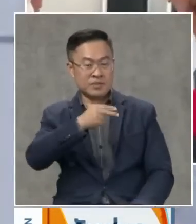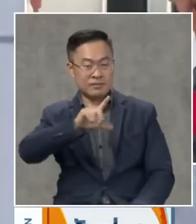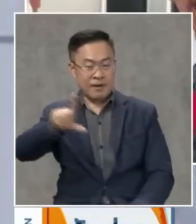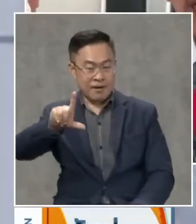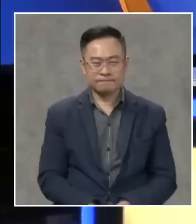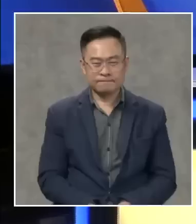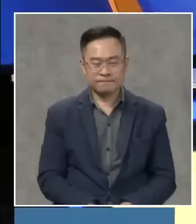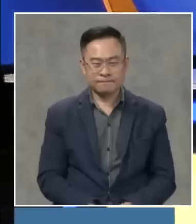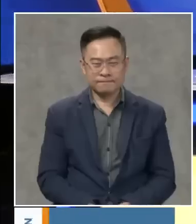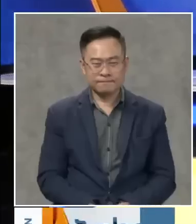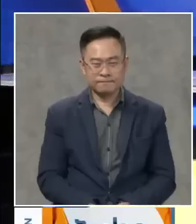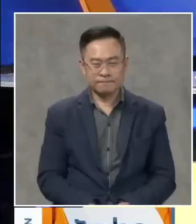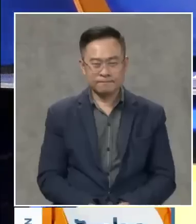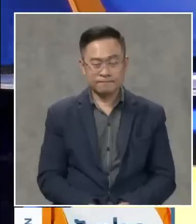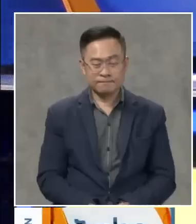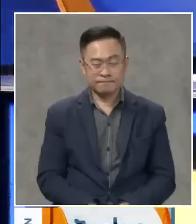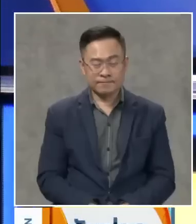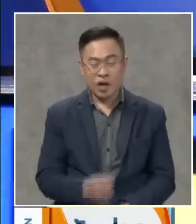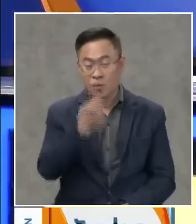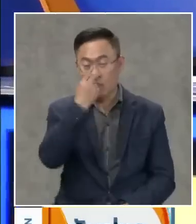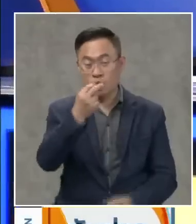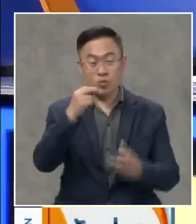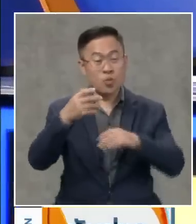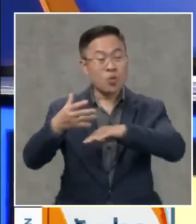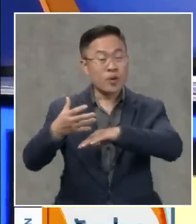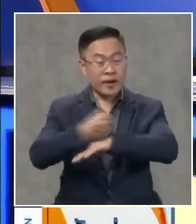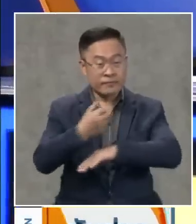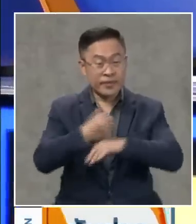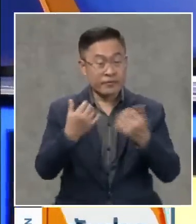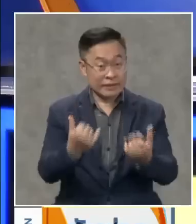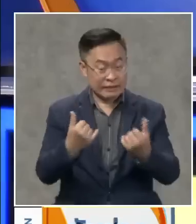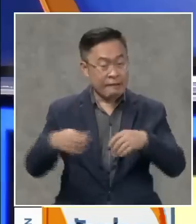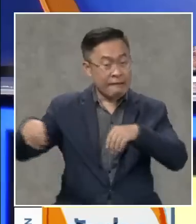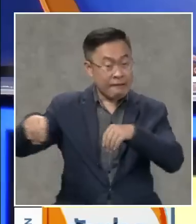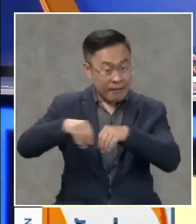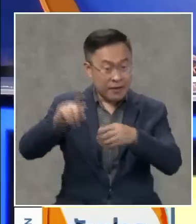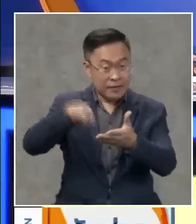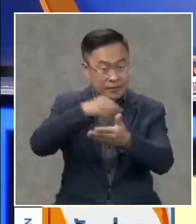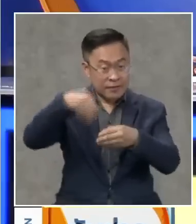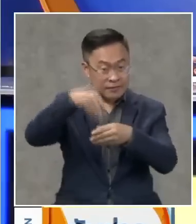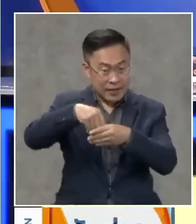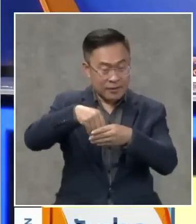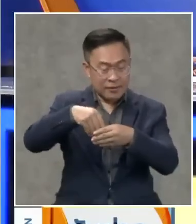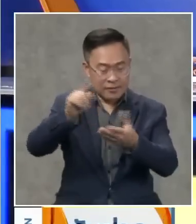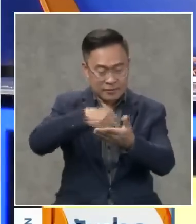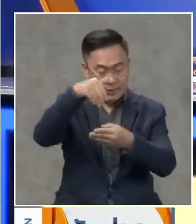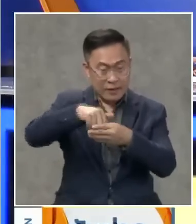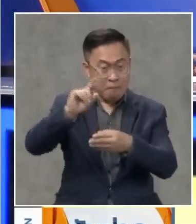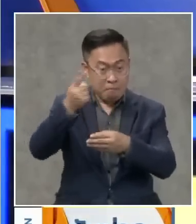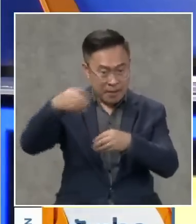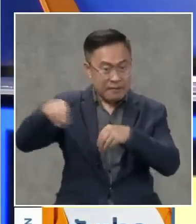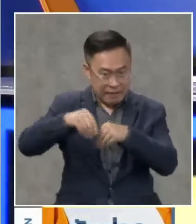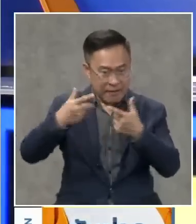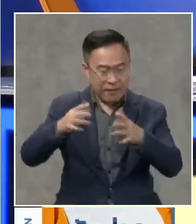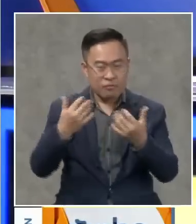แฉด้วย ใช่กลับมาดูความเคลื่อนไหวการเมืองนะคะช่วงนี้เข้มข้นละค่ะนับถอยหลังไปสู่การเลือกตั้งที่กำลังจะมาถึงนะคะบรรยากาศสุดสัป